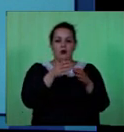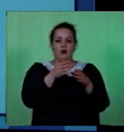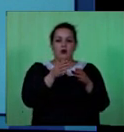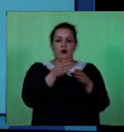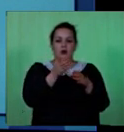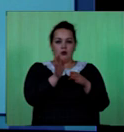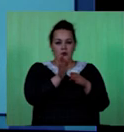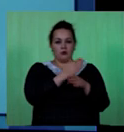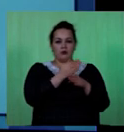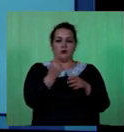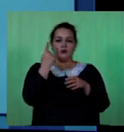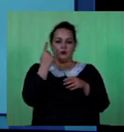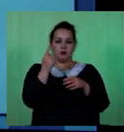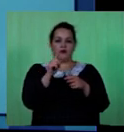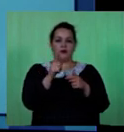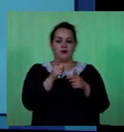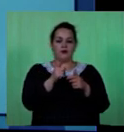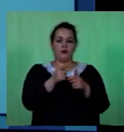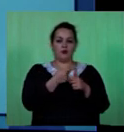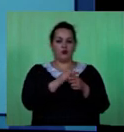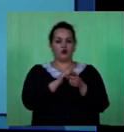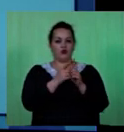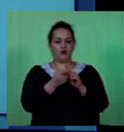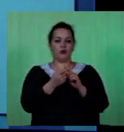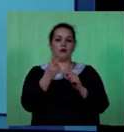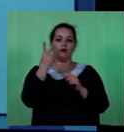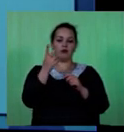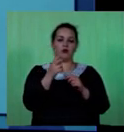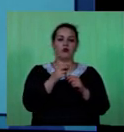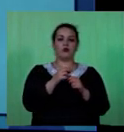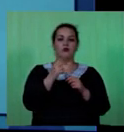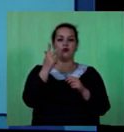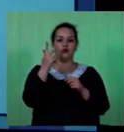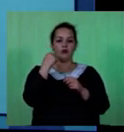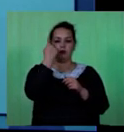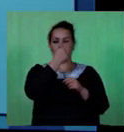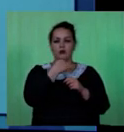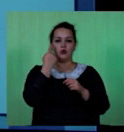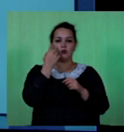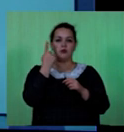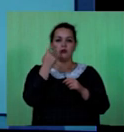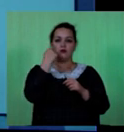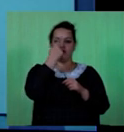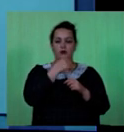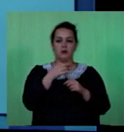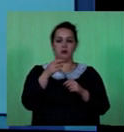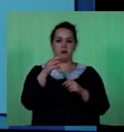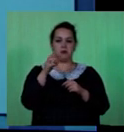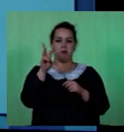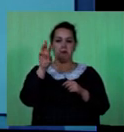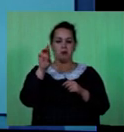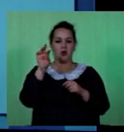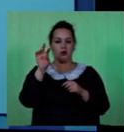Первое лицо местоимений, второе лицо и третье лицо. Первое лицо – меня,